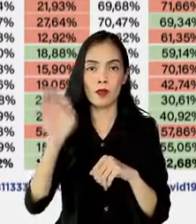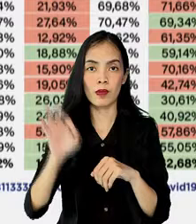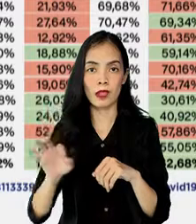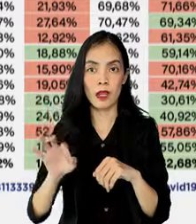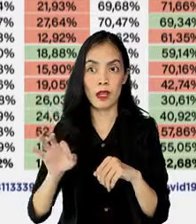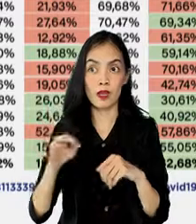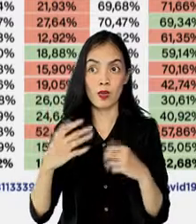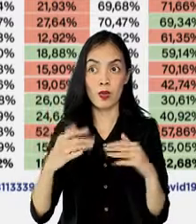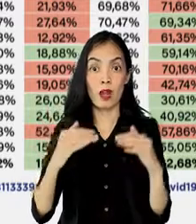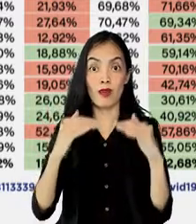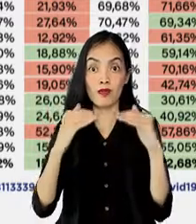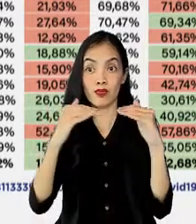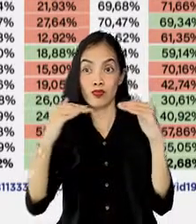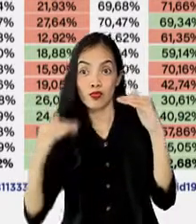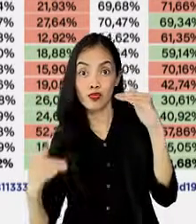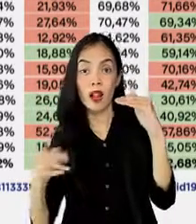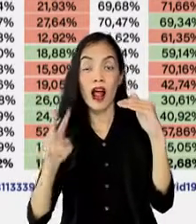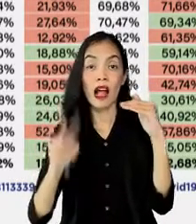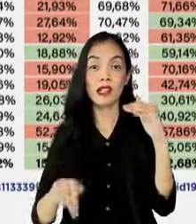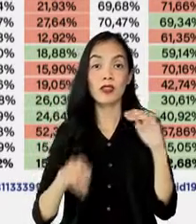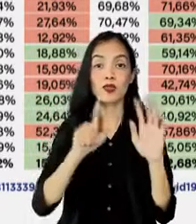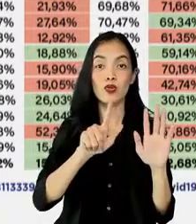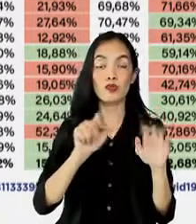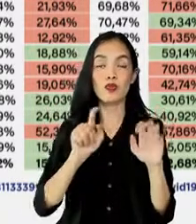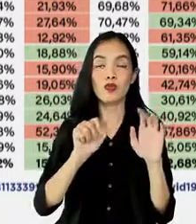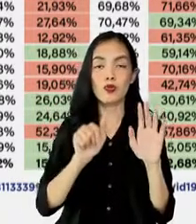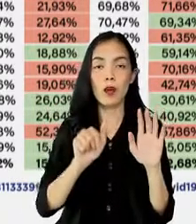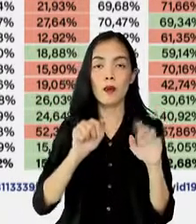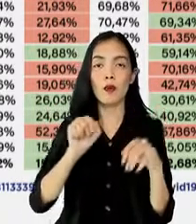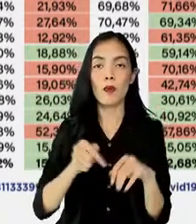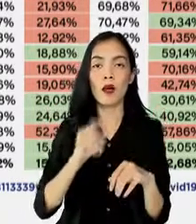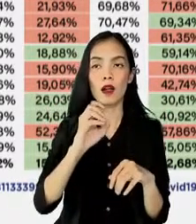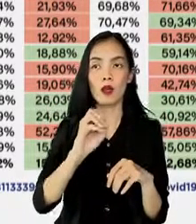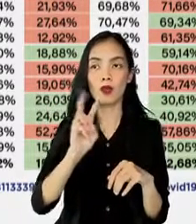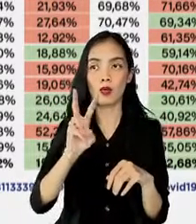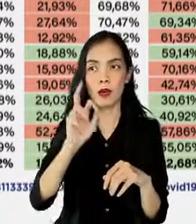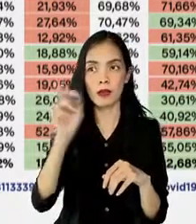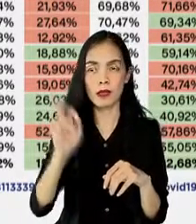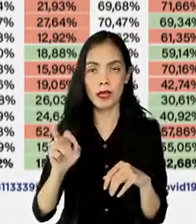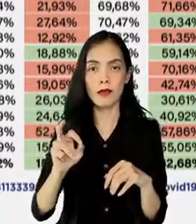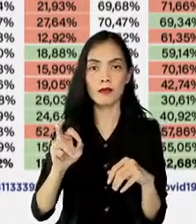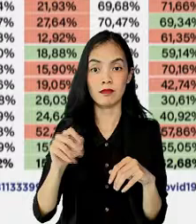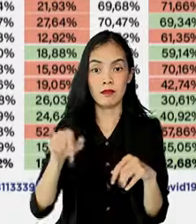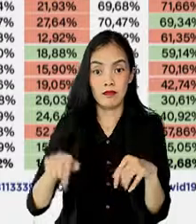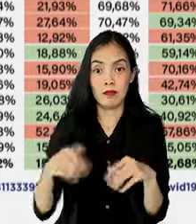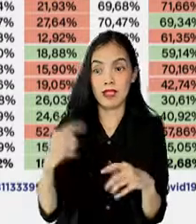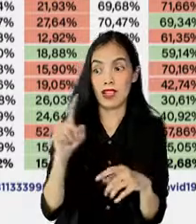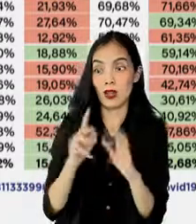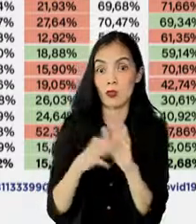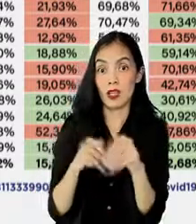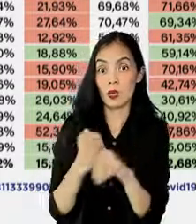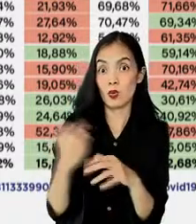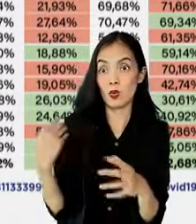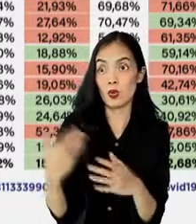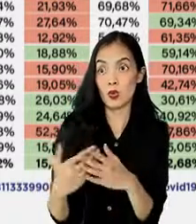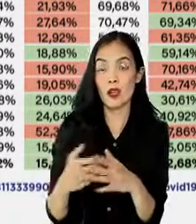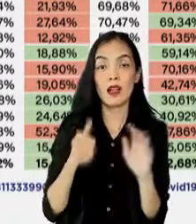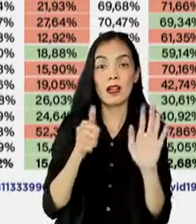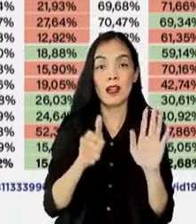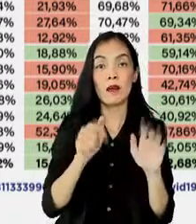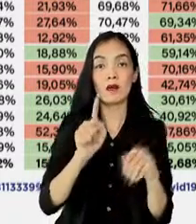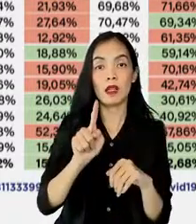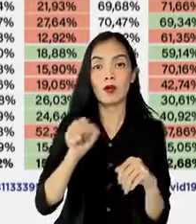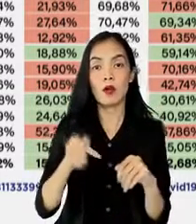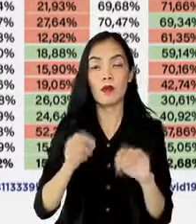kemudian 7562 persen dan di minggu terakhir menjadi 61.com 95%